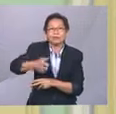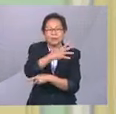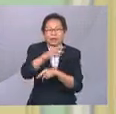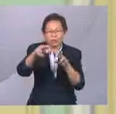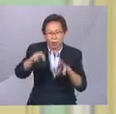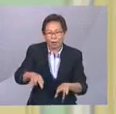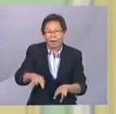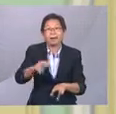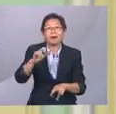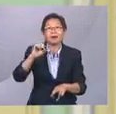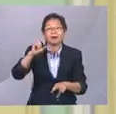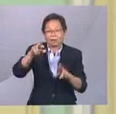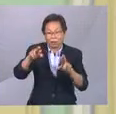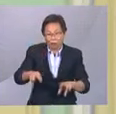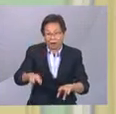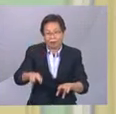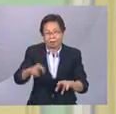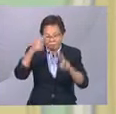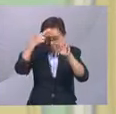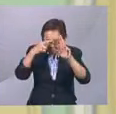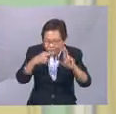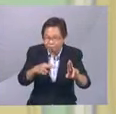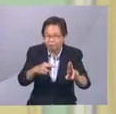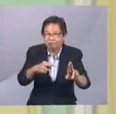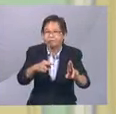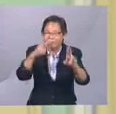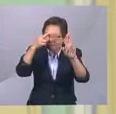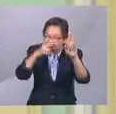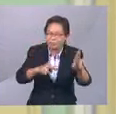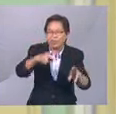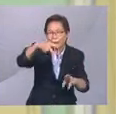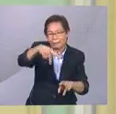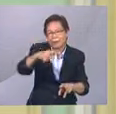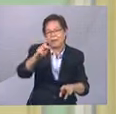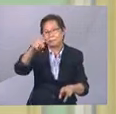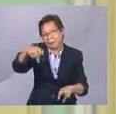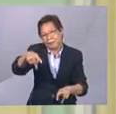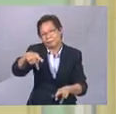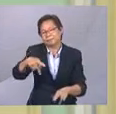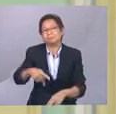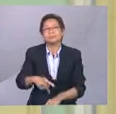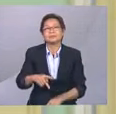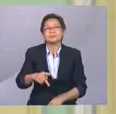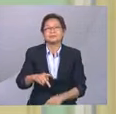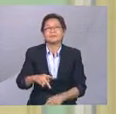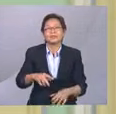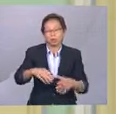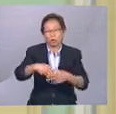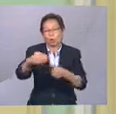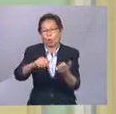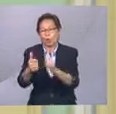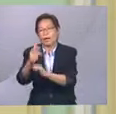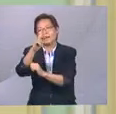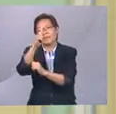Raya mematuhi setiap arahan yang dikeluarkan oleh kaca Hai salin